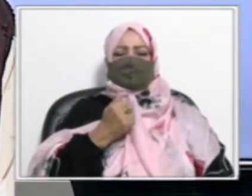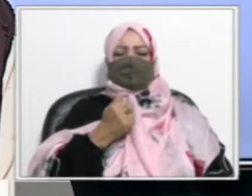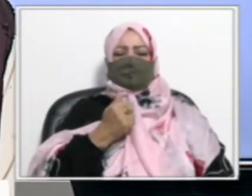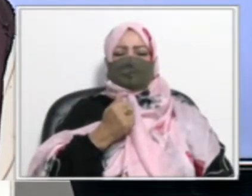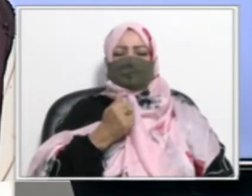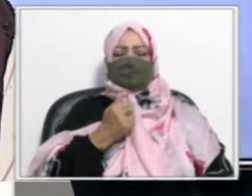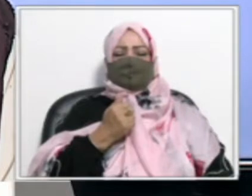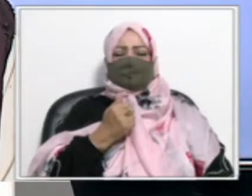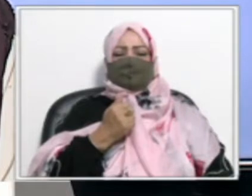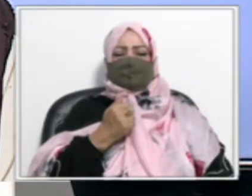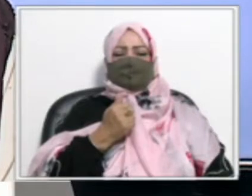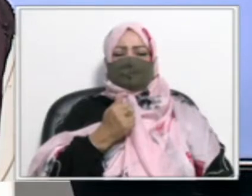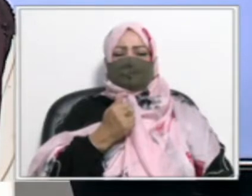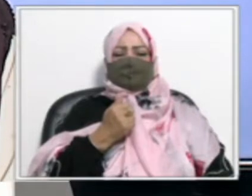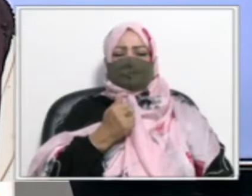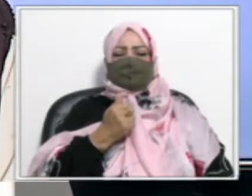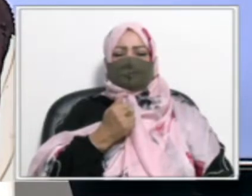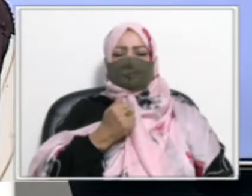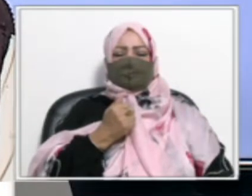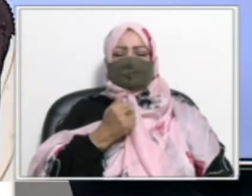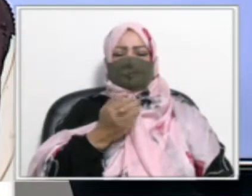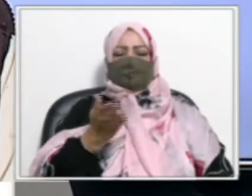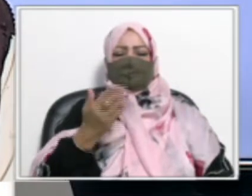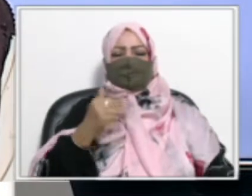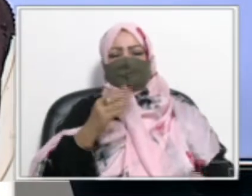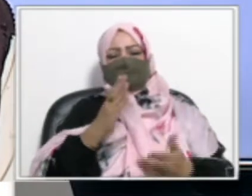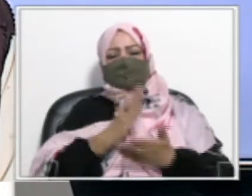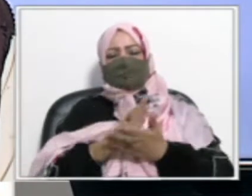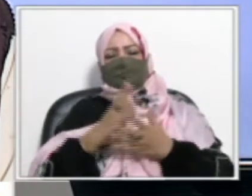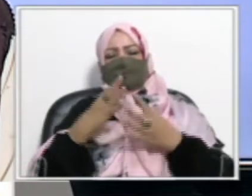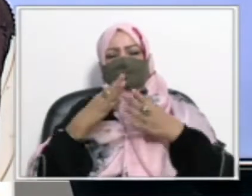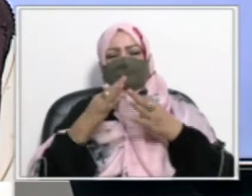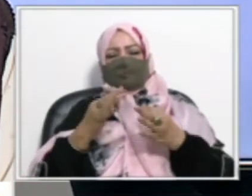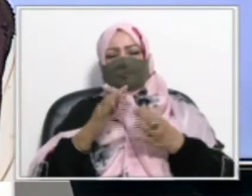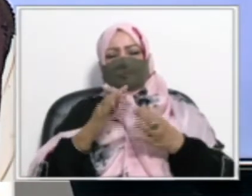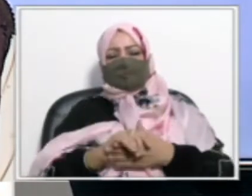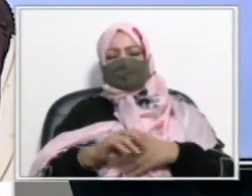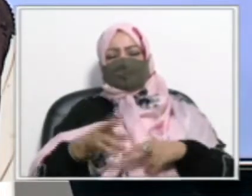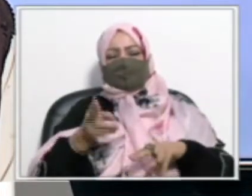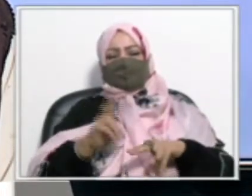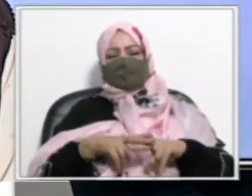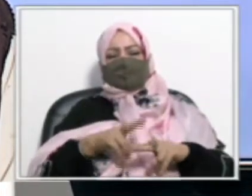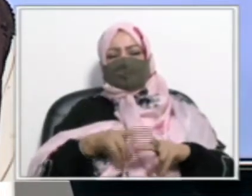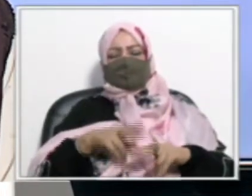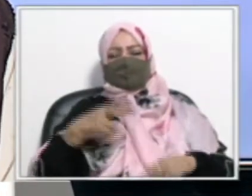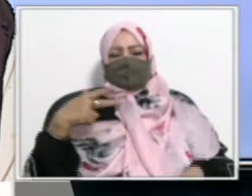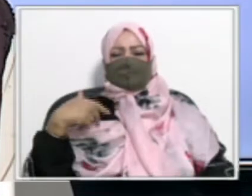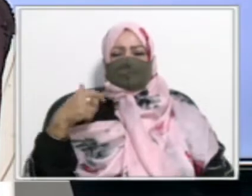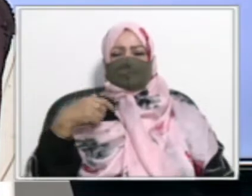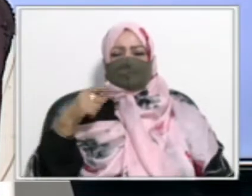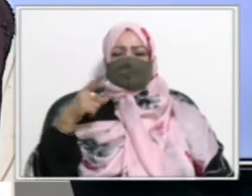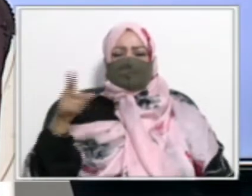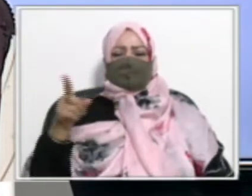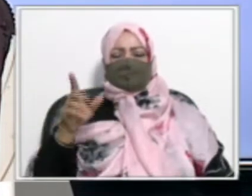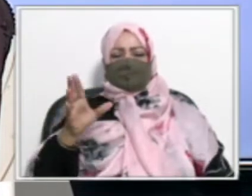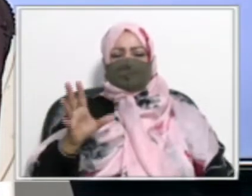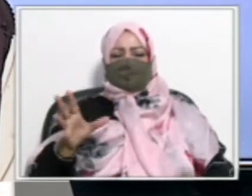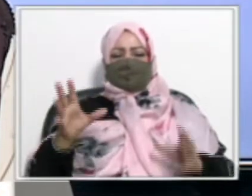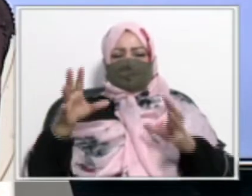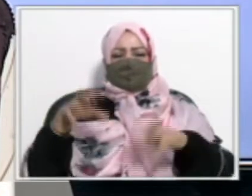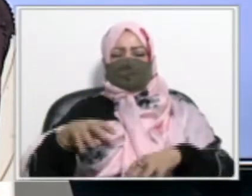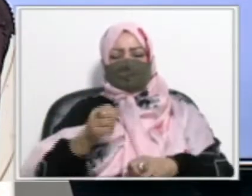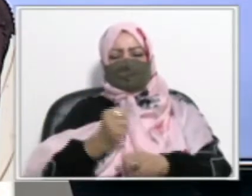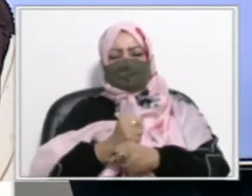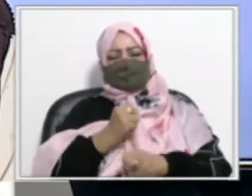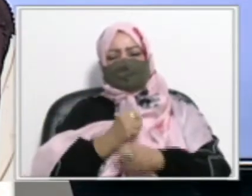الجهات في الأعمال، فأردت أن أنبه على هذا الأمر. يعني الإنسان إن حصل تقصير يذكر الجهة مثلا المعينة